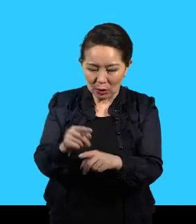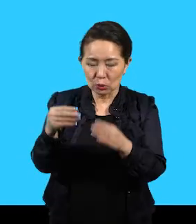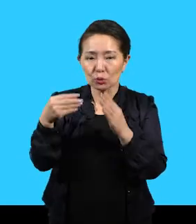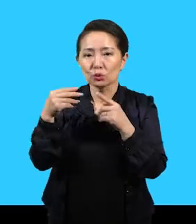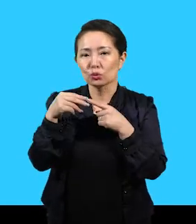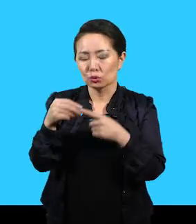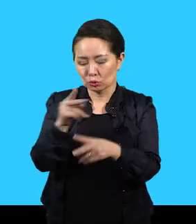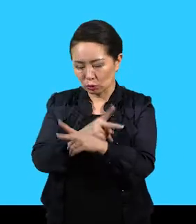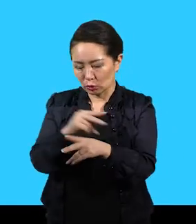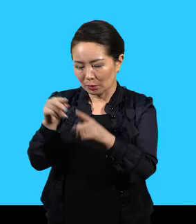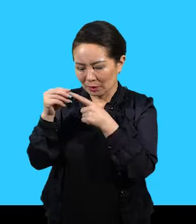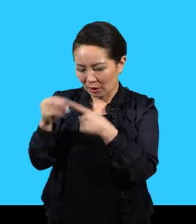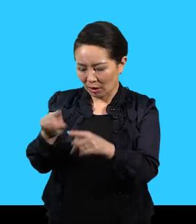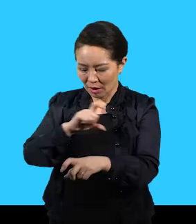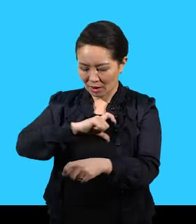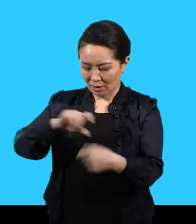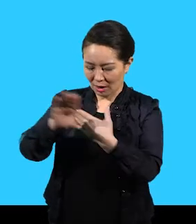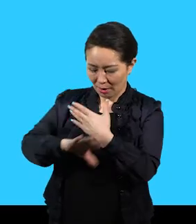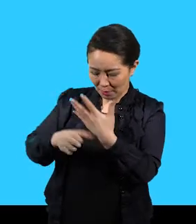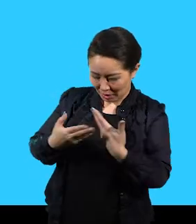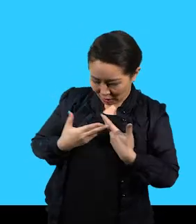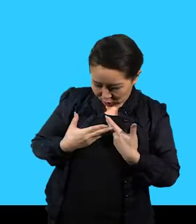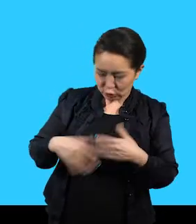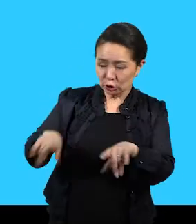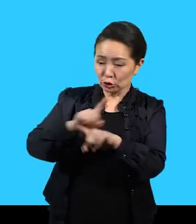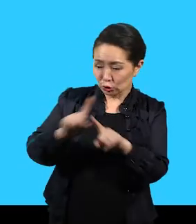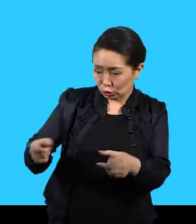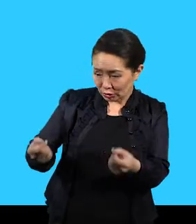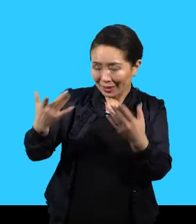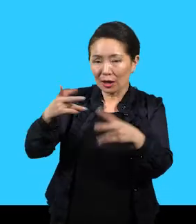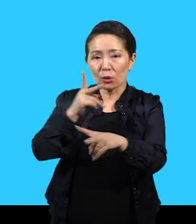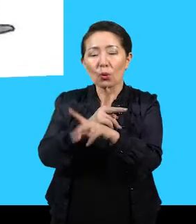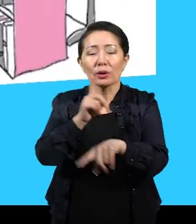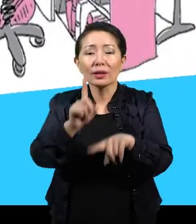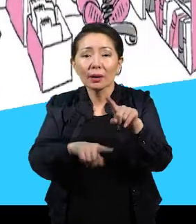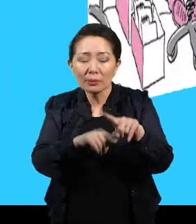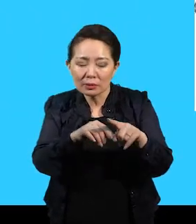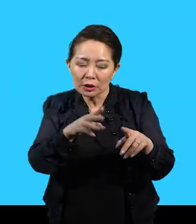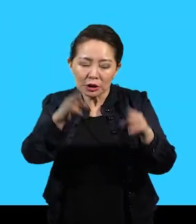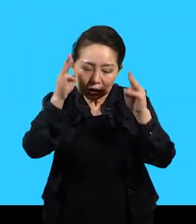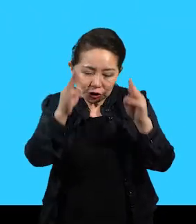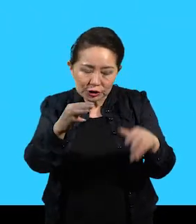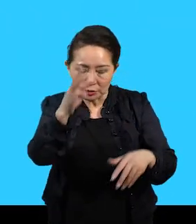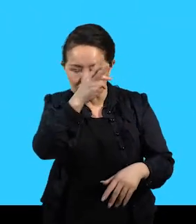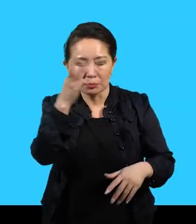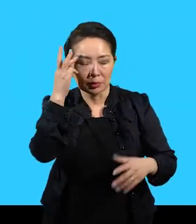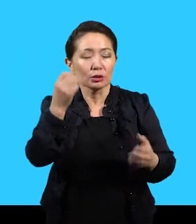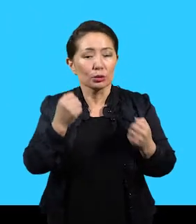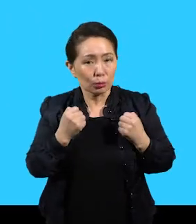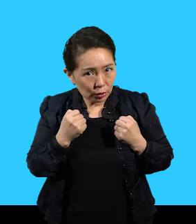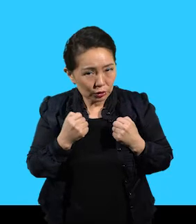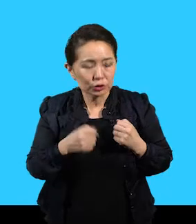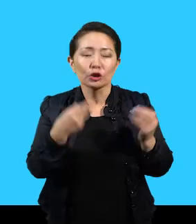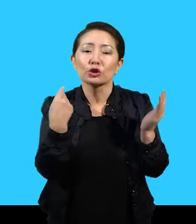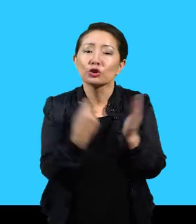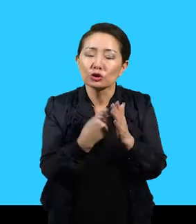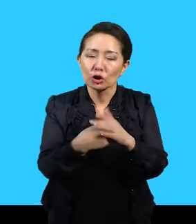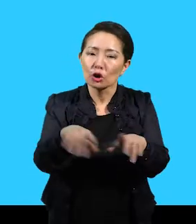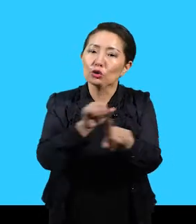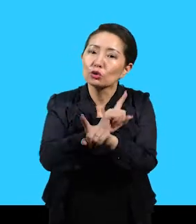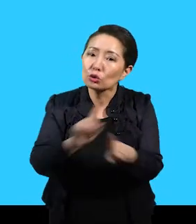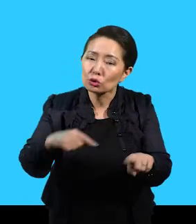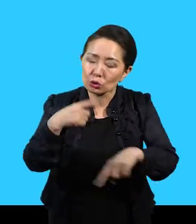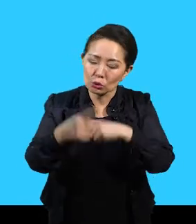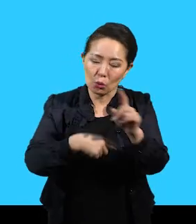хамгаалуулах, зөрчил гарсан тохиолдолд ямар хуулийн хүрээнд шийдвэрлэх талаар мэдлэгтэй болно. Жишээ нь зөрчлийн тухай